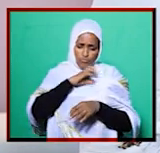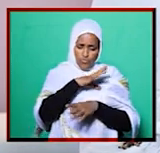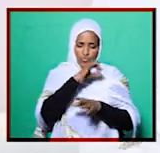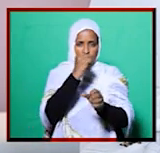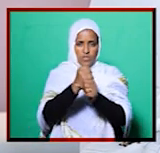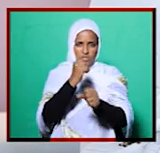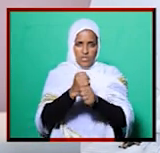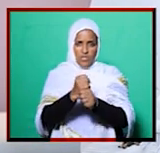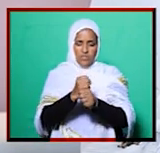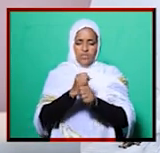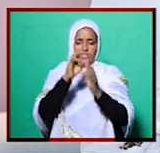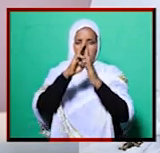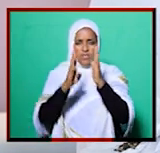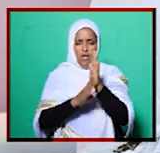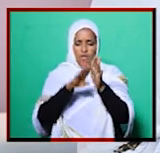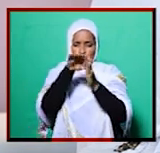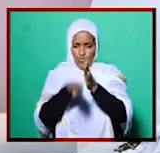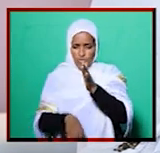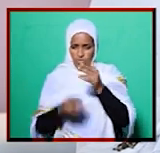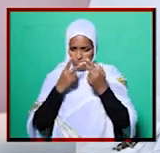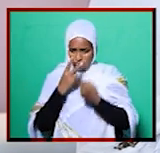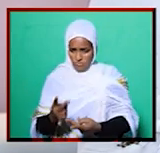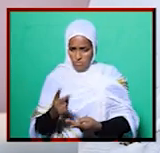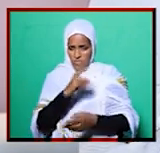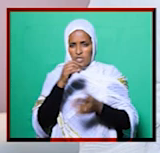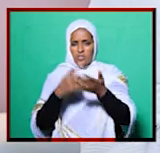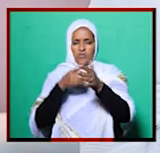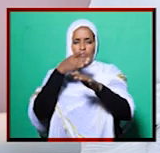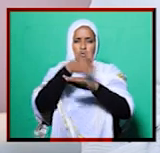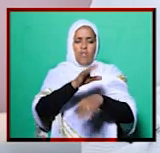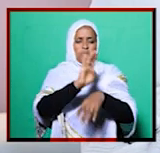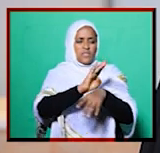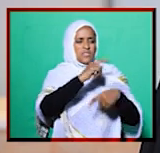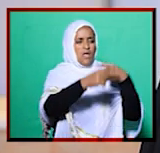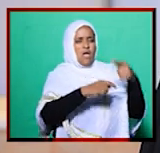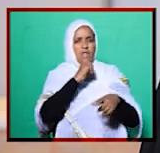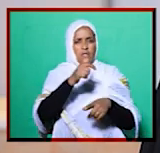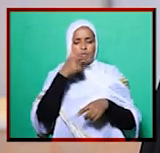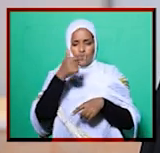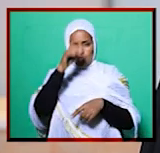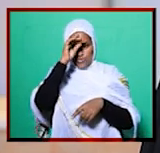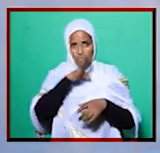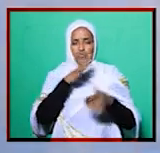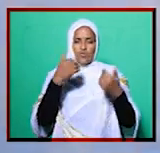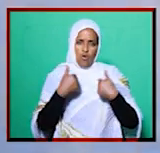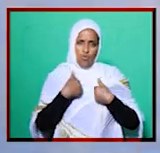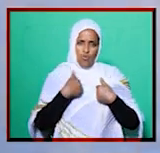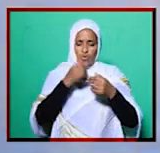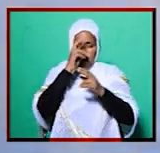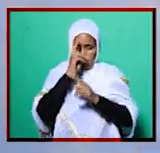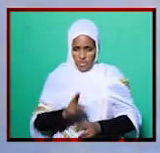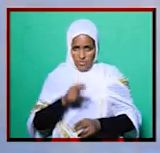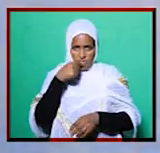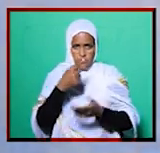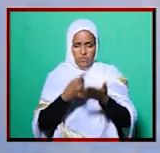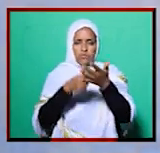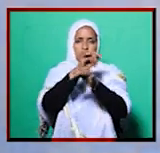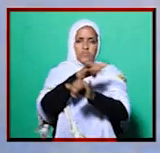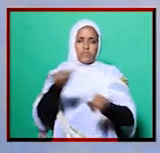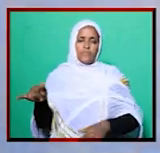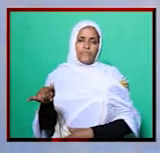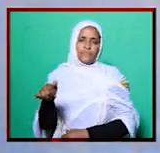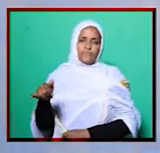አገልጋዮችን የሥነ ምግባር ጉድለትን ይመለከቱና ከዚህ በኋላ ቤተ ክርስቲያን አልሄድም የሚሉ ሰዎች አሉ። ክብርት ስንል ደግሞ